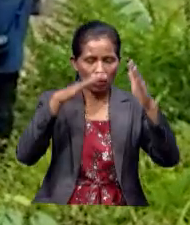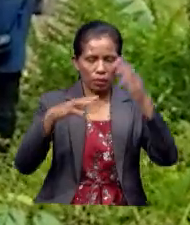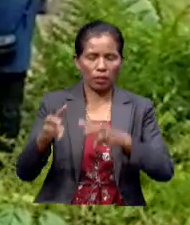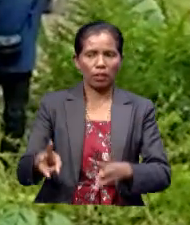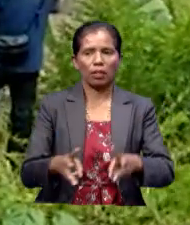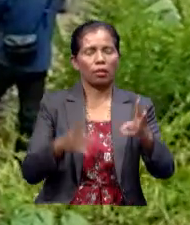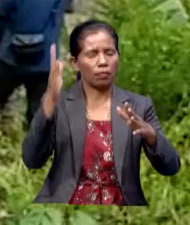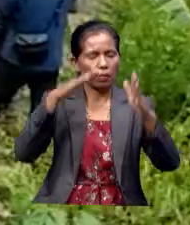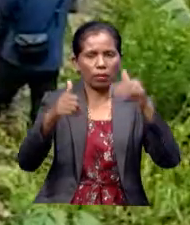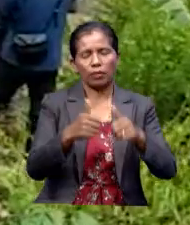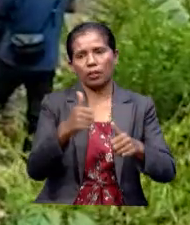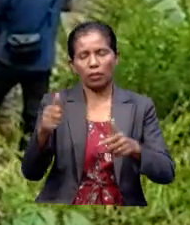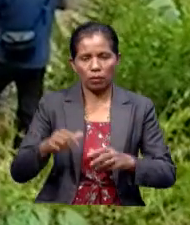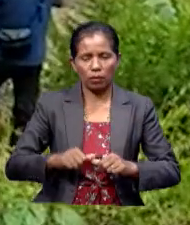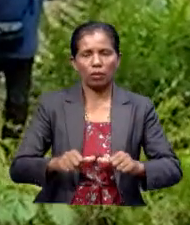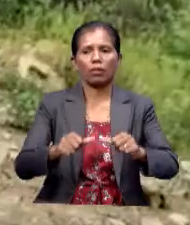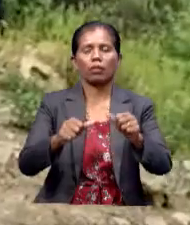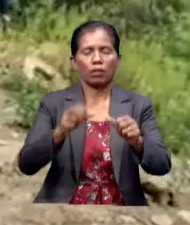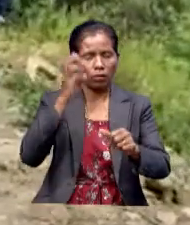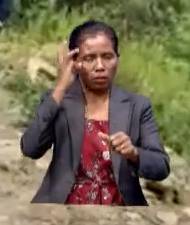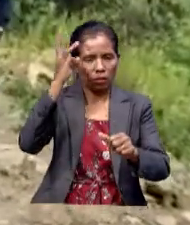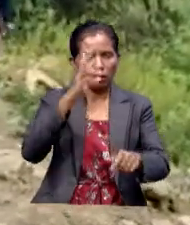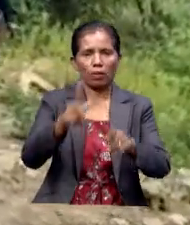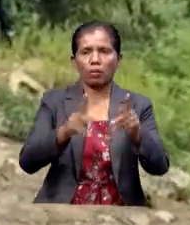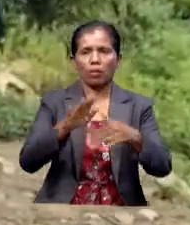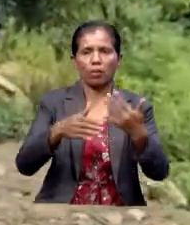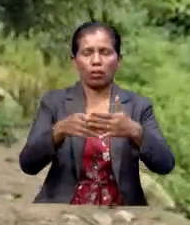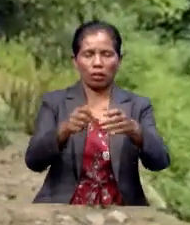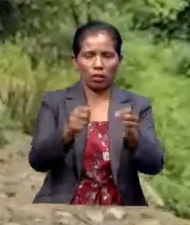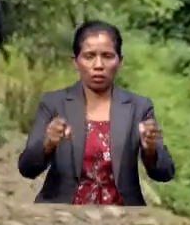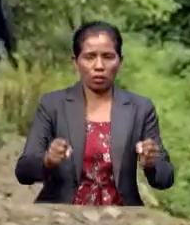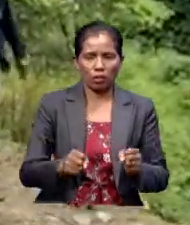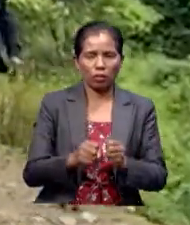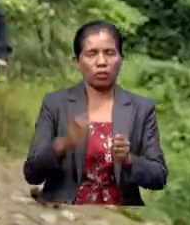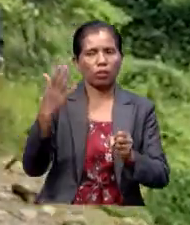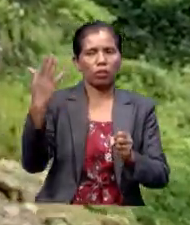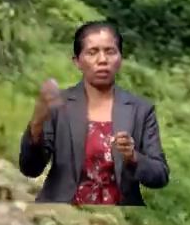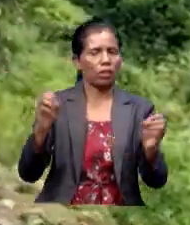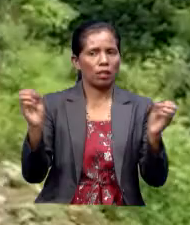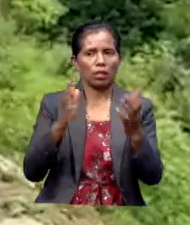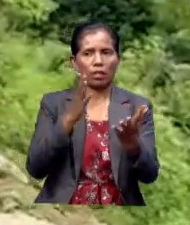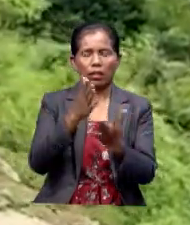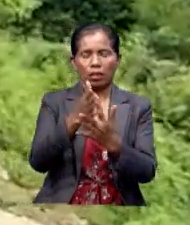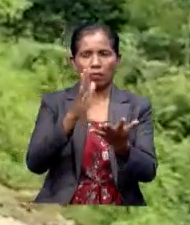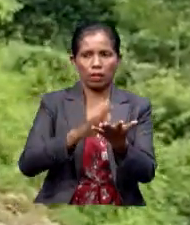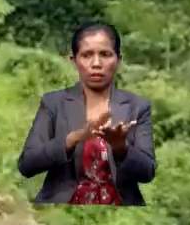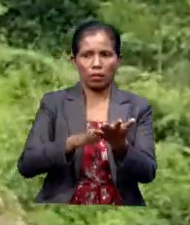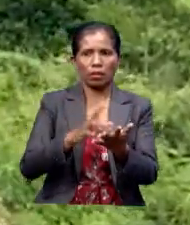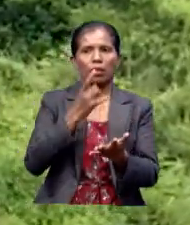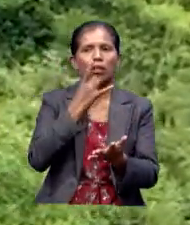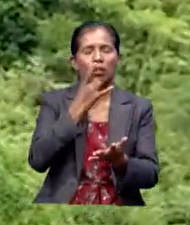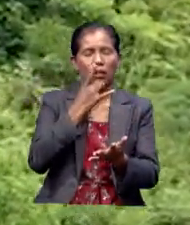problema seluk nebe continua sai na fatin preocupação ba comunidade ya suku Raitutu, maklaya asesu ba escola, no linha